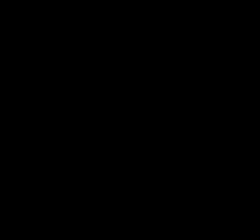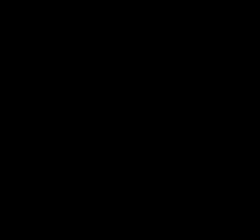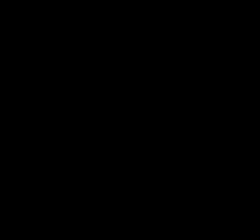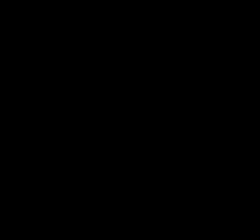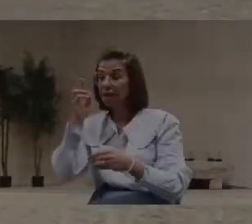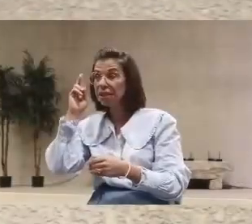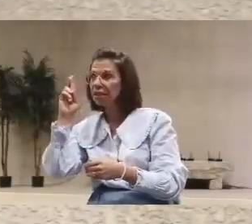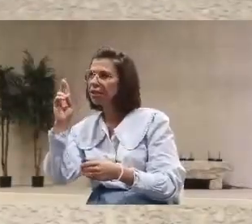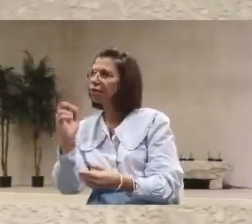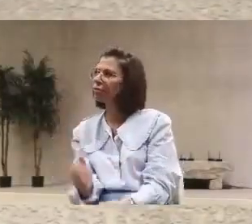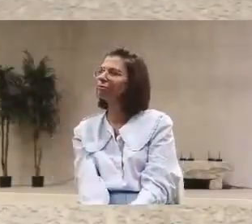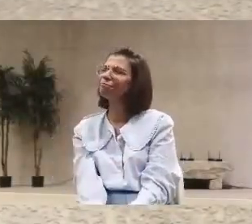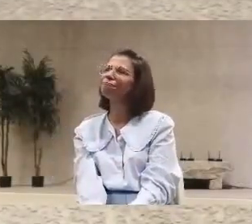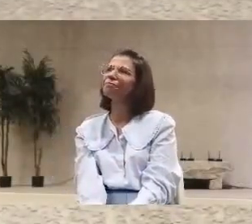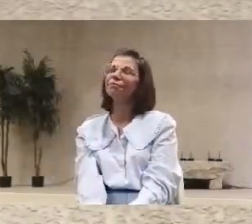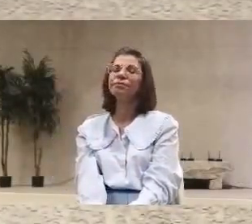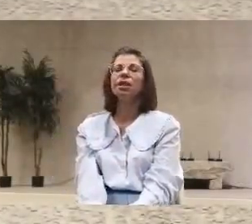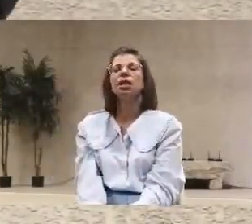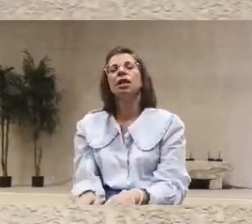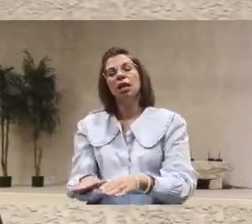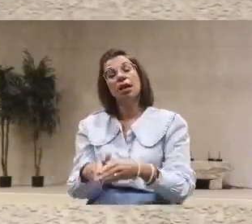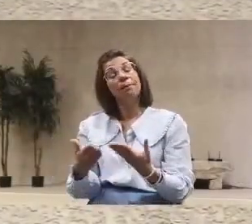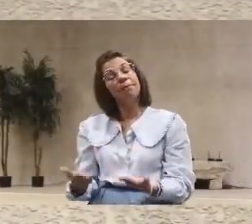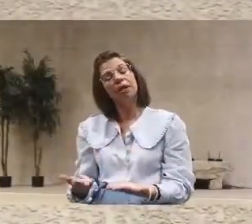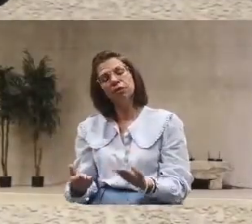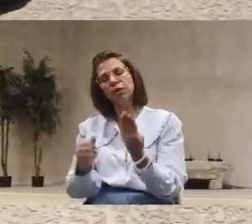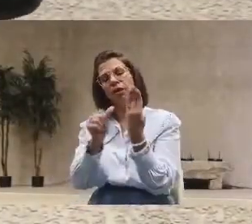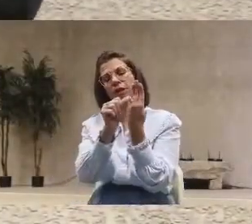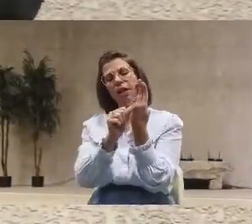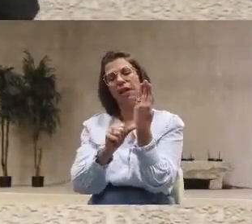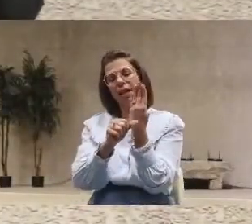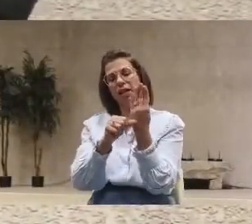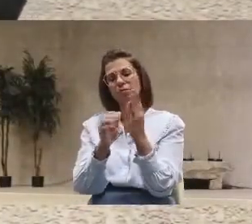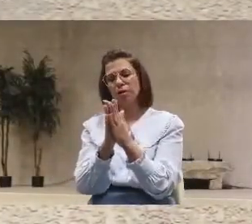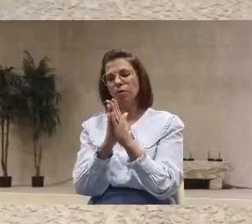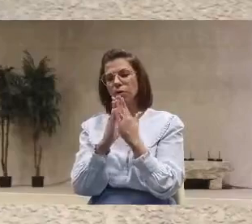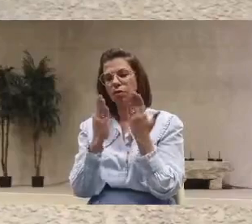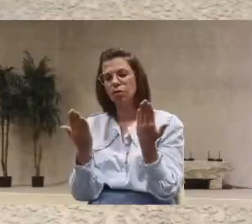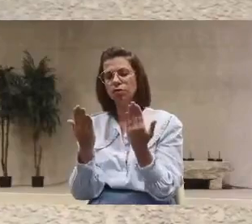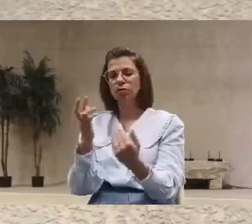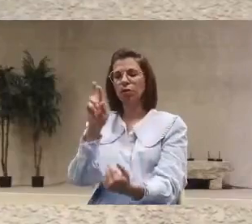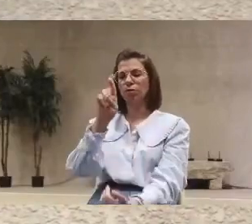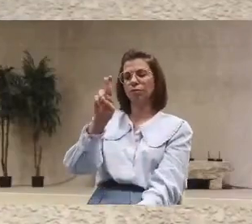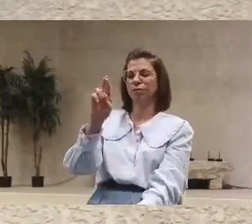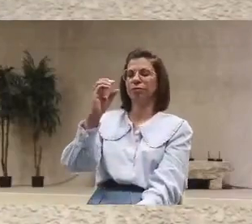Ouvrons la Bible dans Romains chapitre 14.